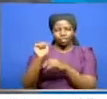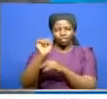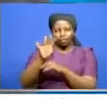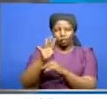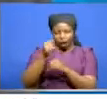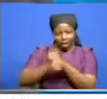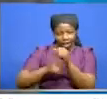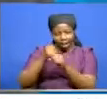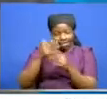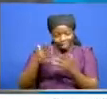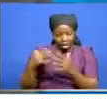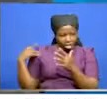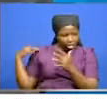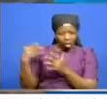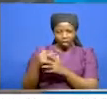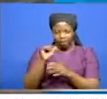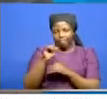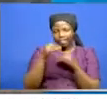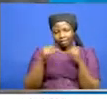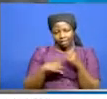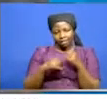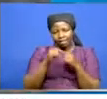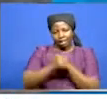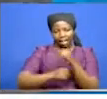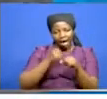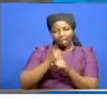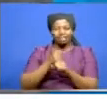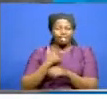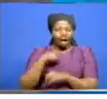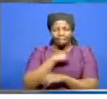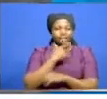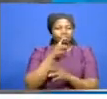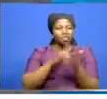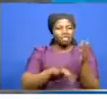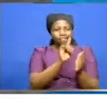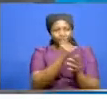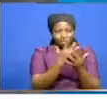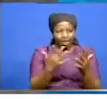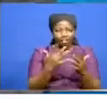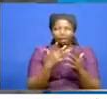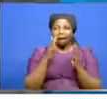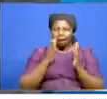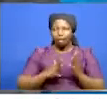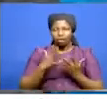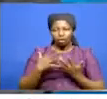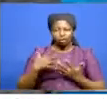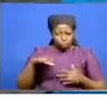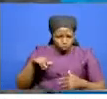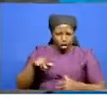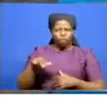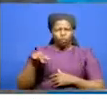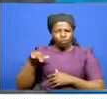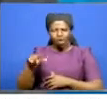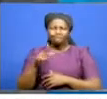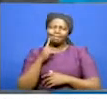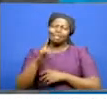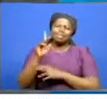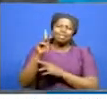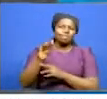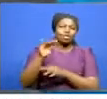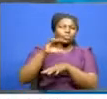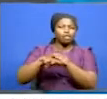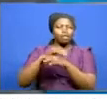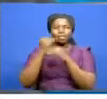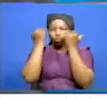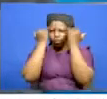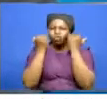hii ni 56 years. Na tukasema kwanza, kitu ya kwanza, mtu anaenda hundreds of kilometers kupata judiciary services,